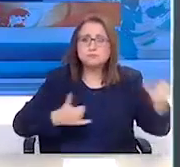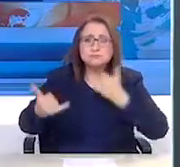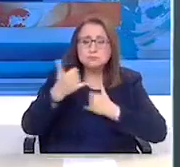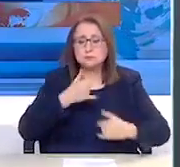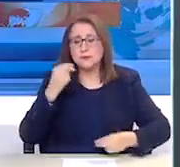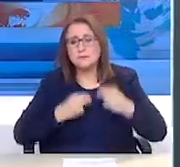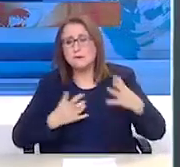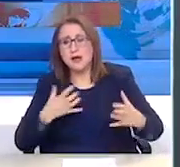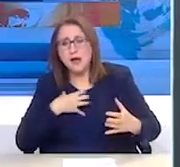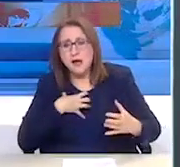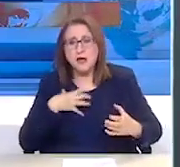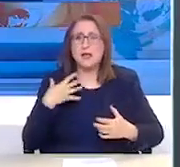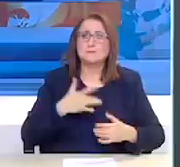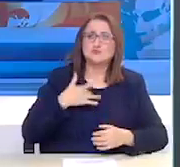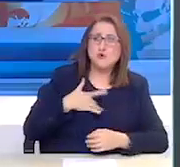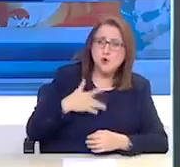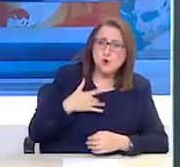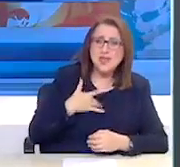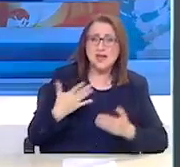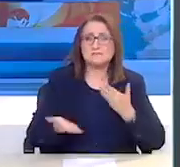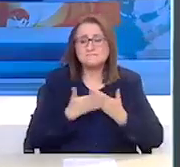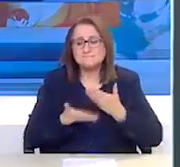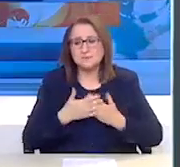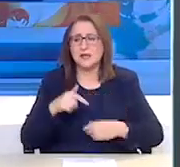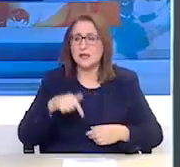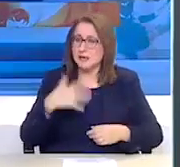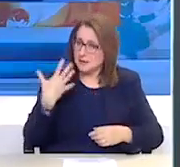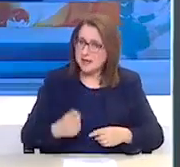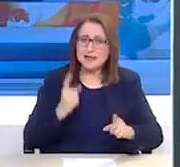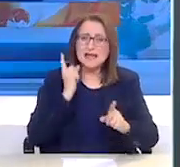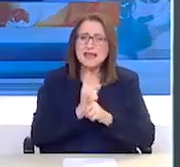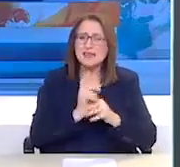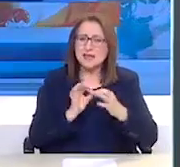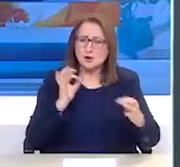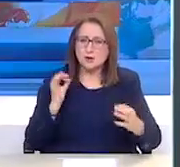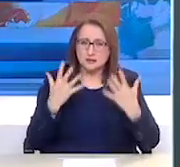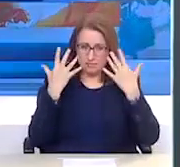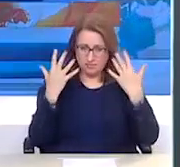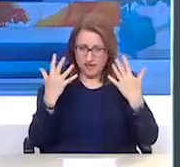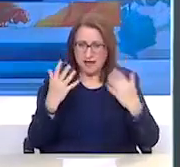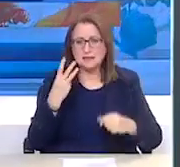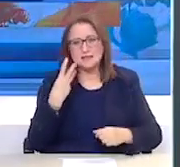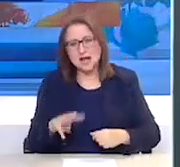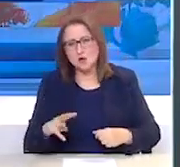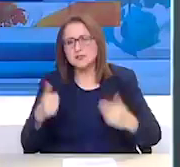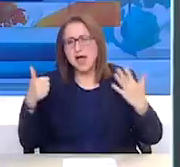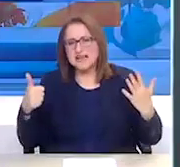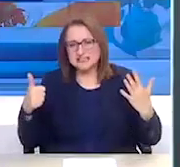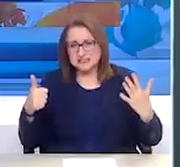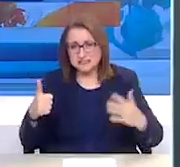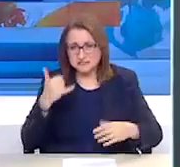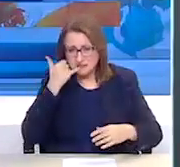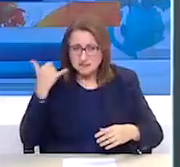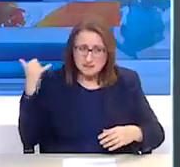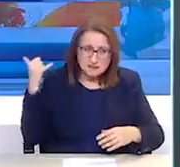πανδημίας. Σε πλήρη λειτουργία βρίσκεται η τηλεφωνική γραμμή ψυχοκοινωνικής στήριξης 1306, με στόχο